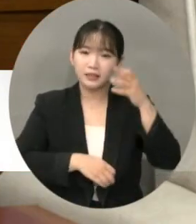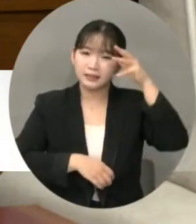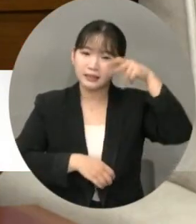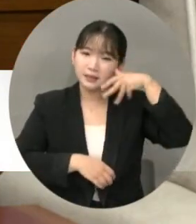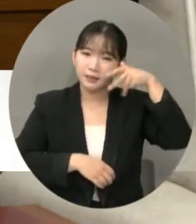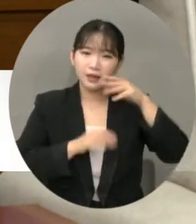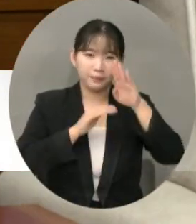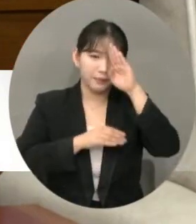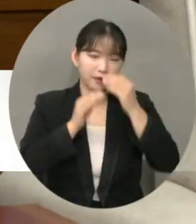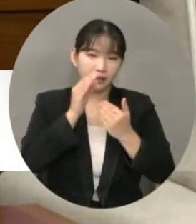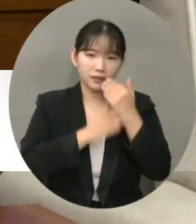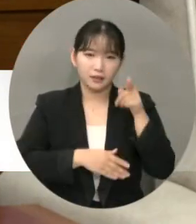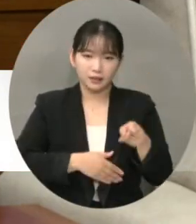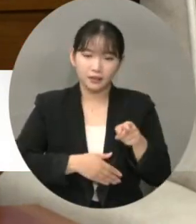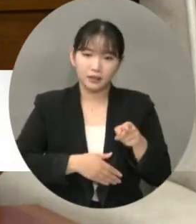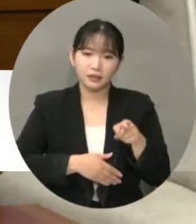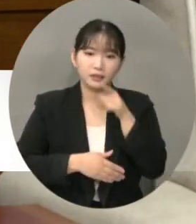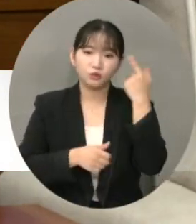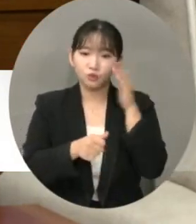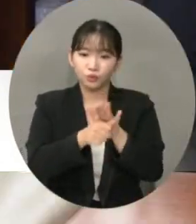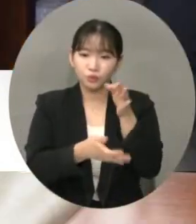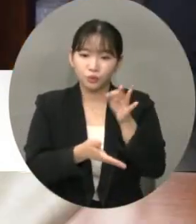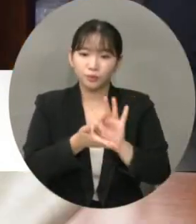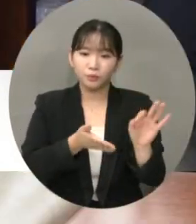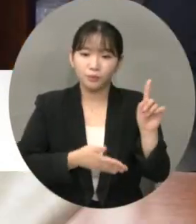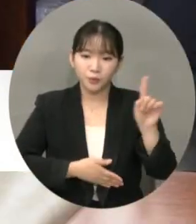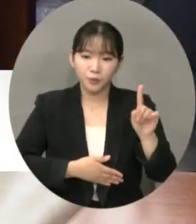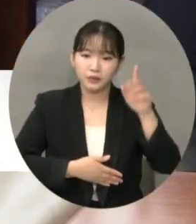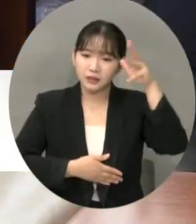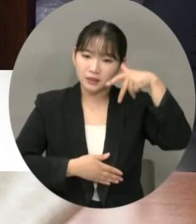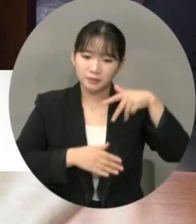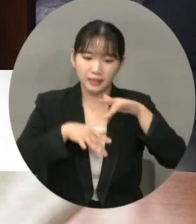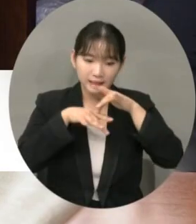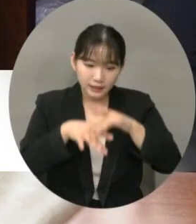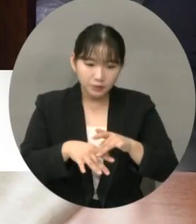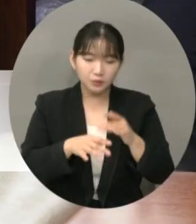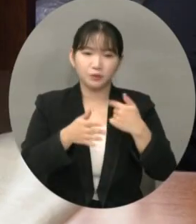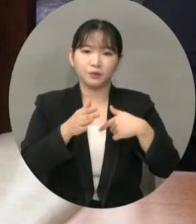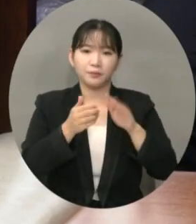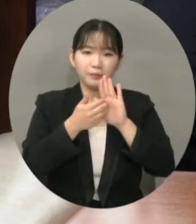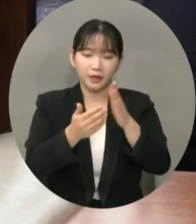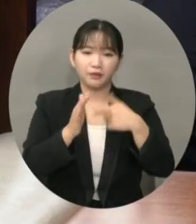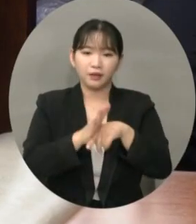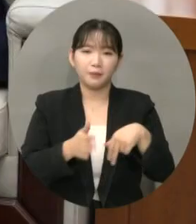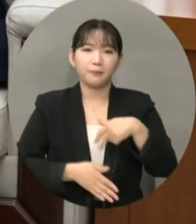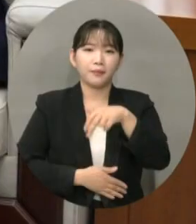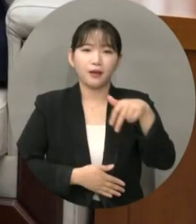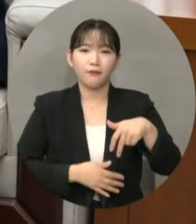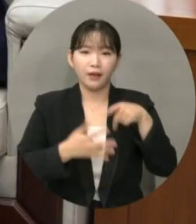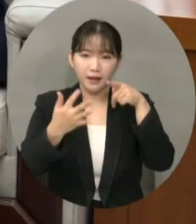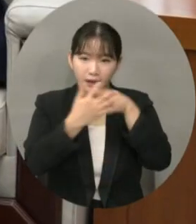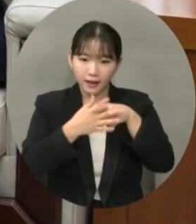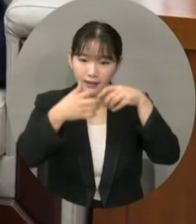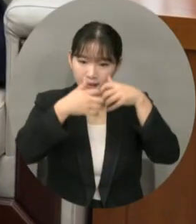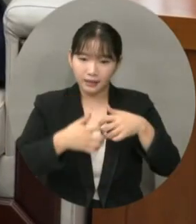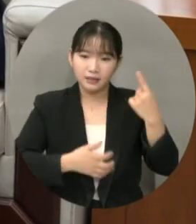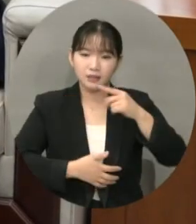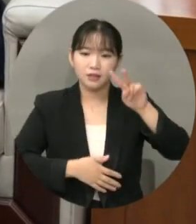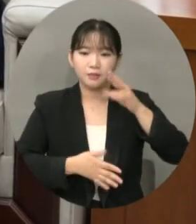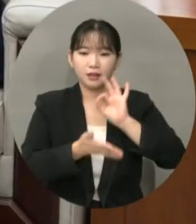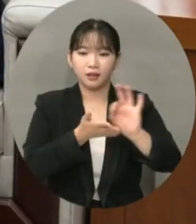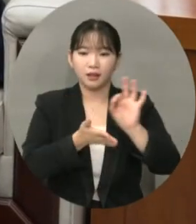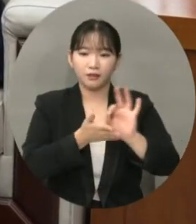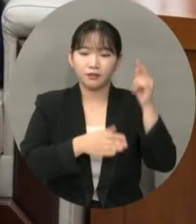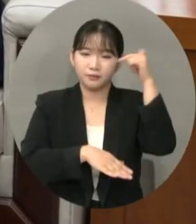치매 환자인 가운데 해당 후원금은 치매 환자 실종을 예방하는 배회 감지에 12대를 구매하는데